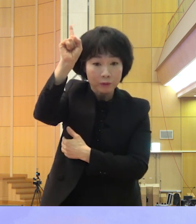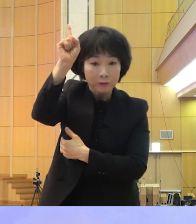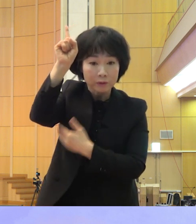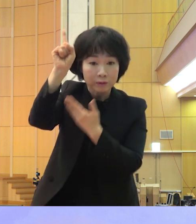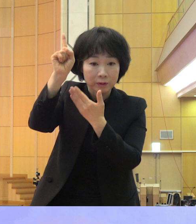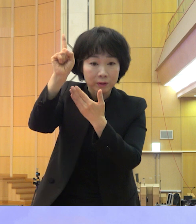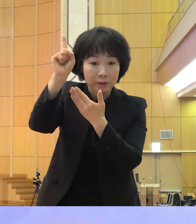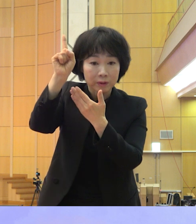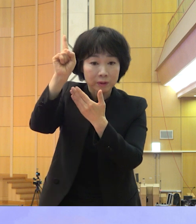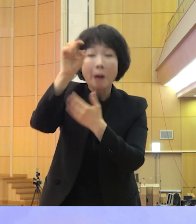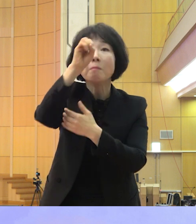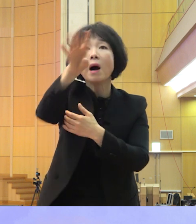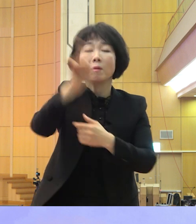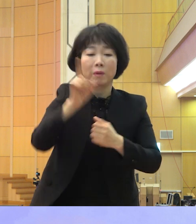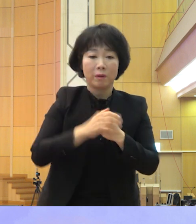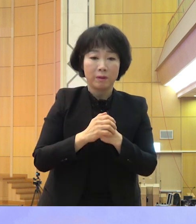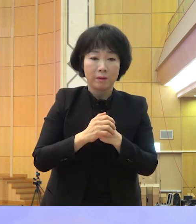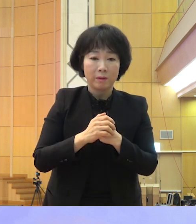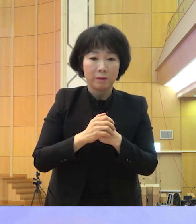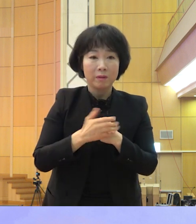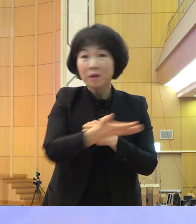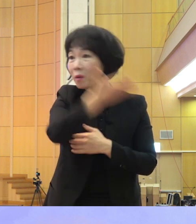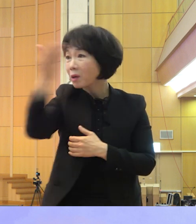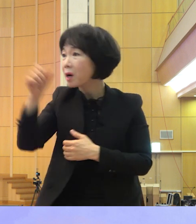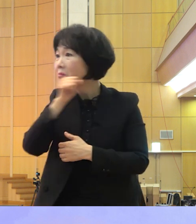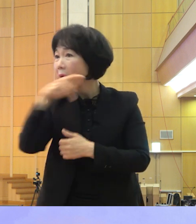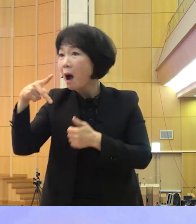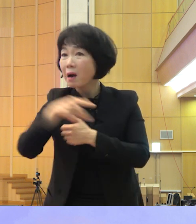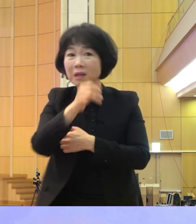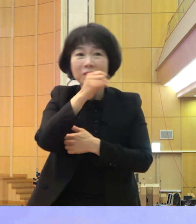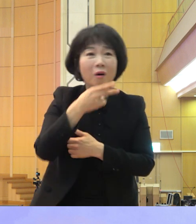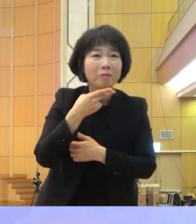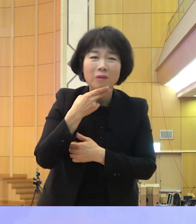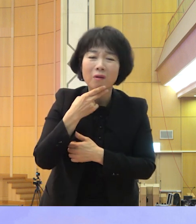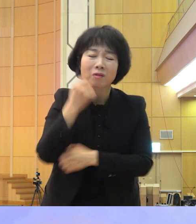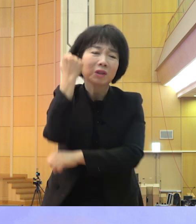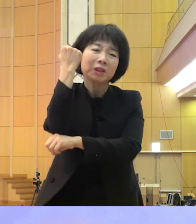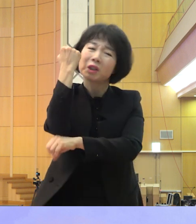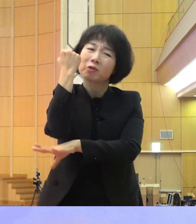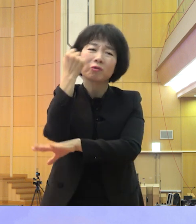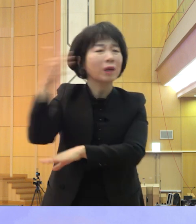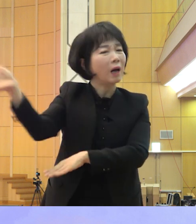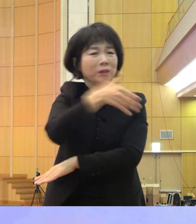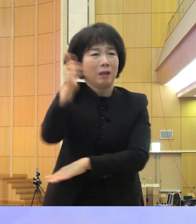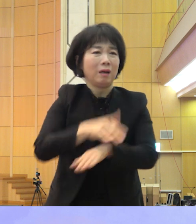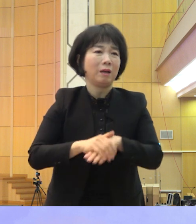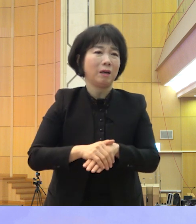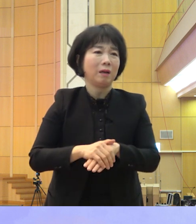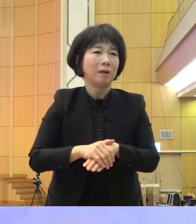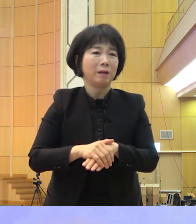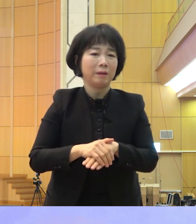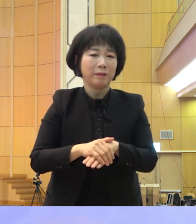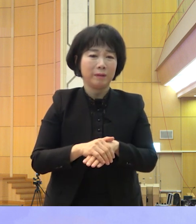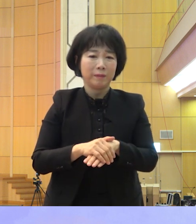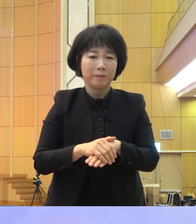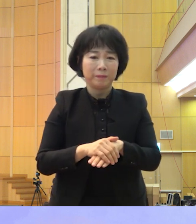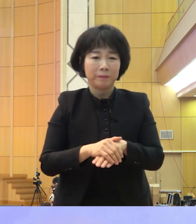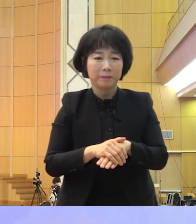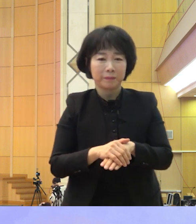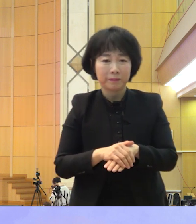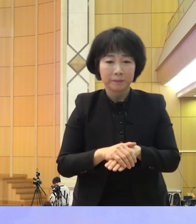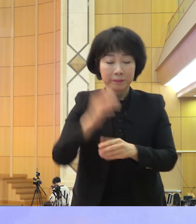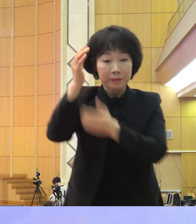하나님께서 뭐라고 말하느냐? 할례 받았다 안 받았다 그걸 기준으로 해서 하나님이라고 하는 게